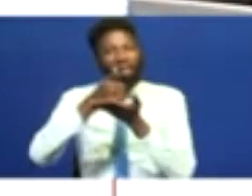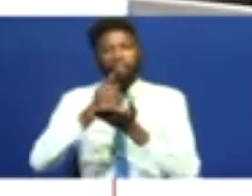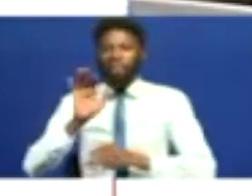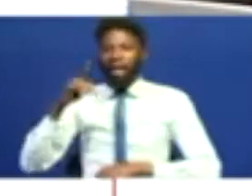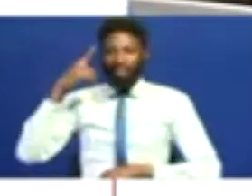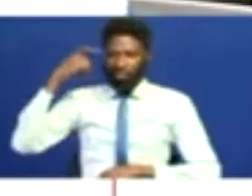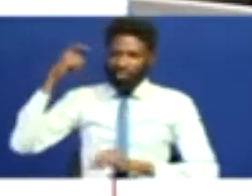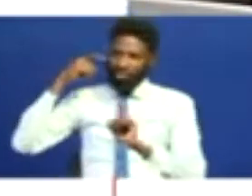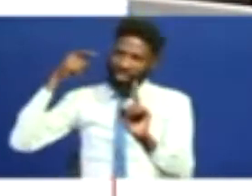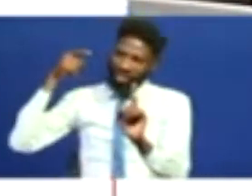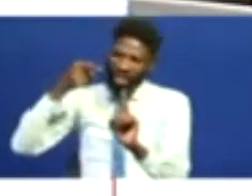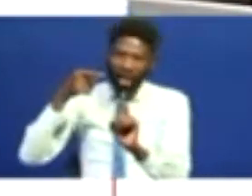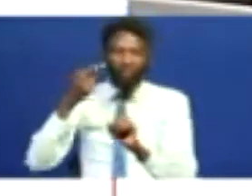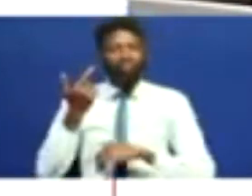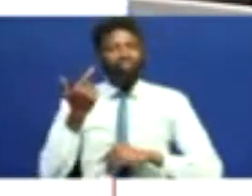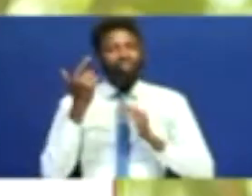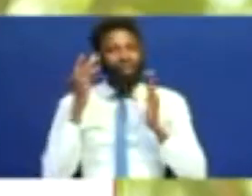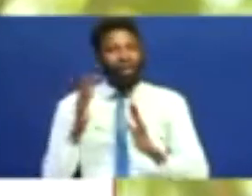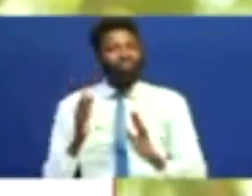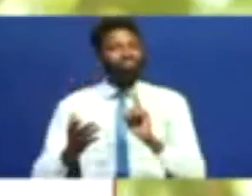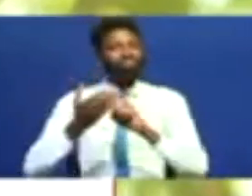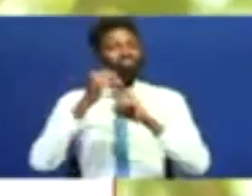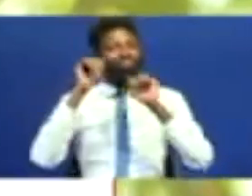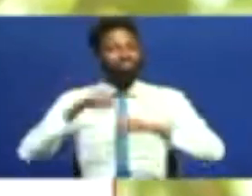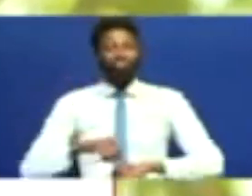ndoto yake ya kuwa mwanasheria.